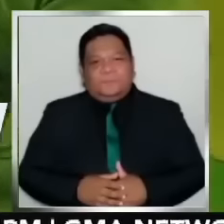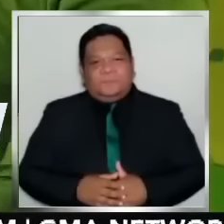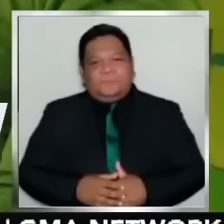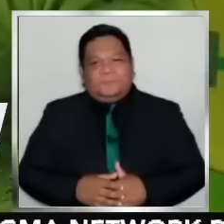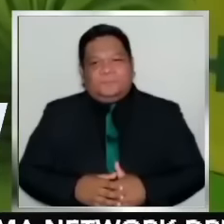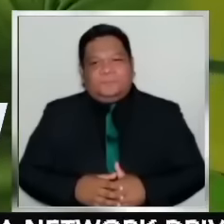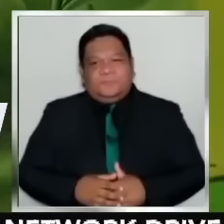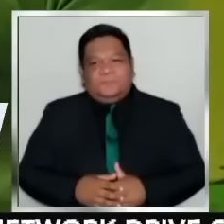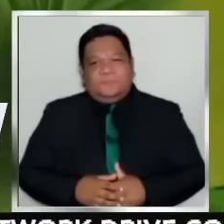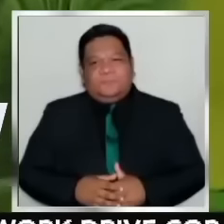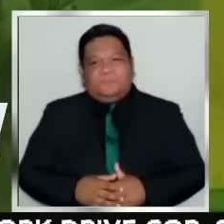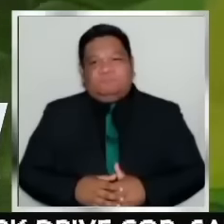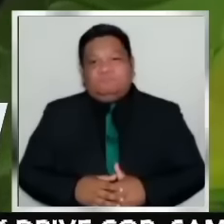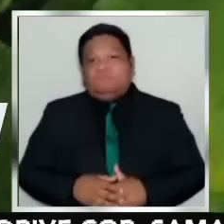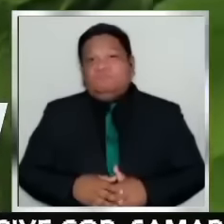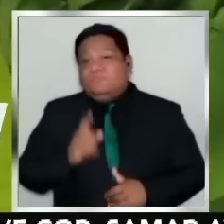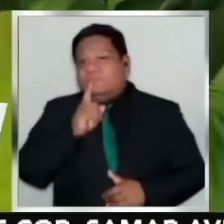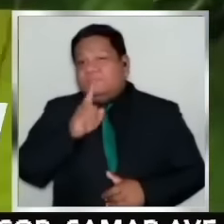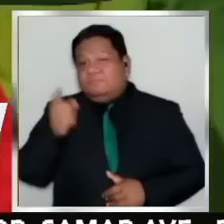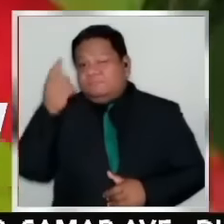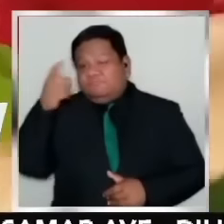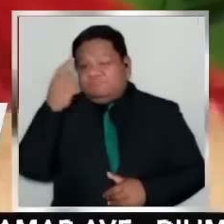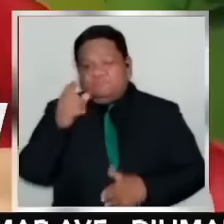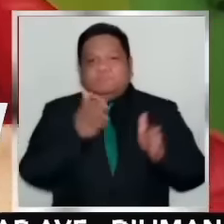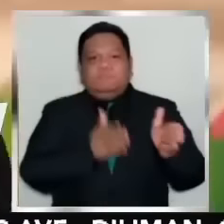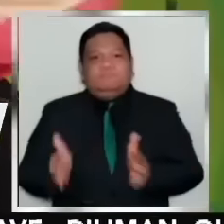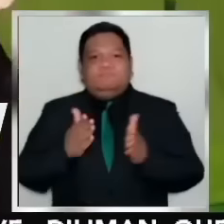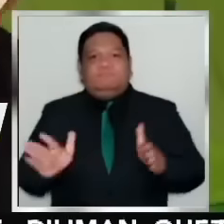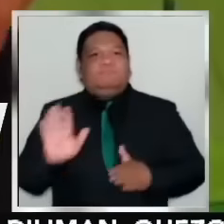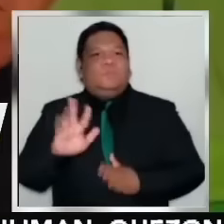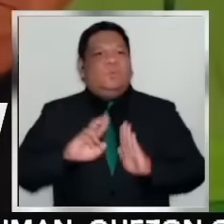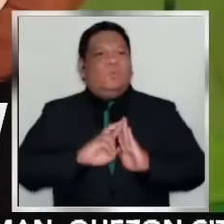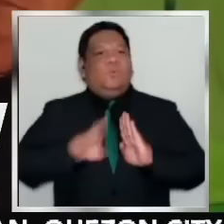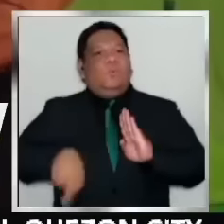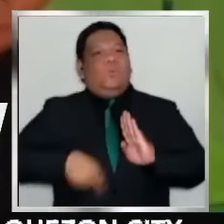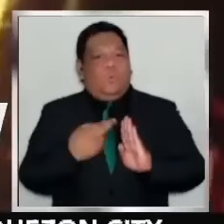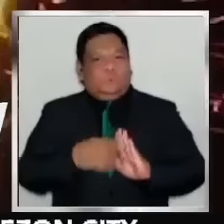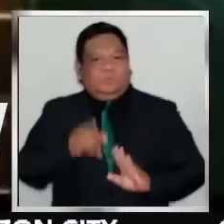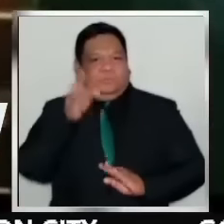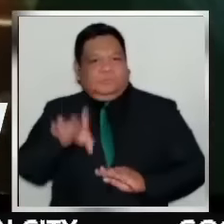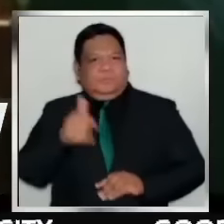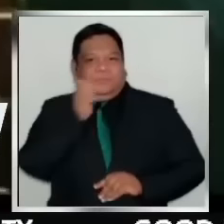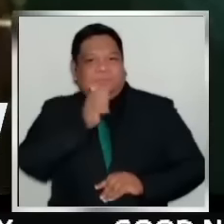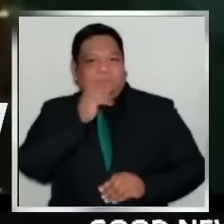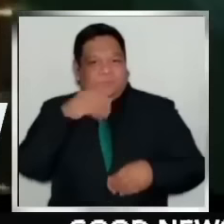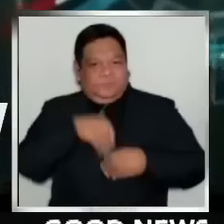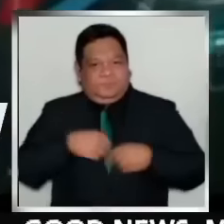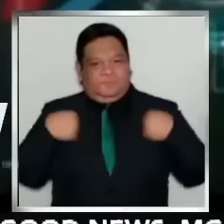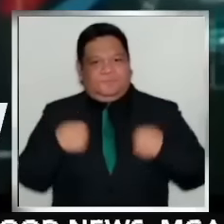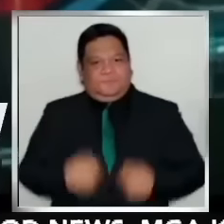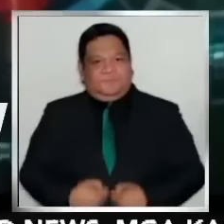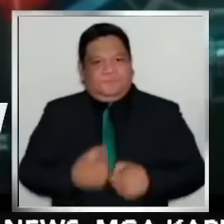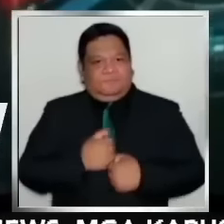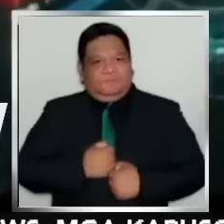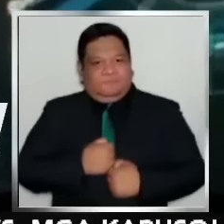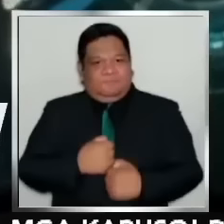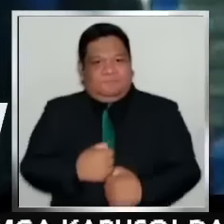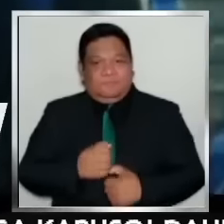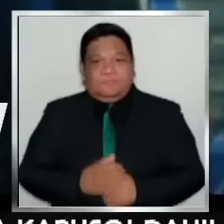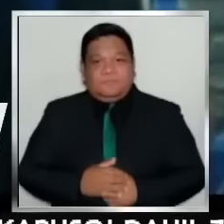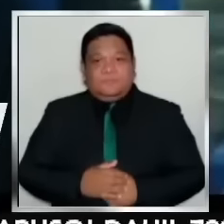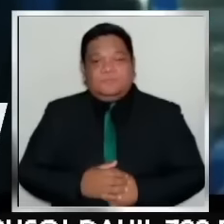Para paghandaan ang pagbibigay buhay sa nag-iisang babae ng Voltes team. Pati lang to ng strategy ng Beast Fight, ilalabas